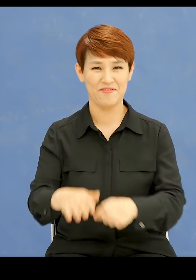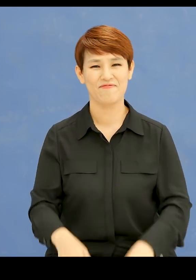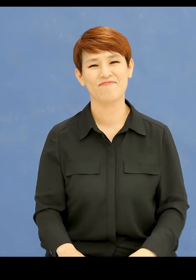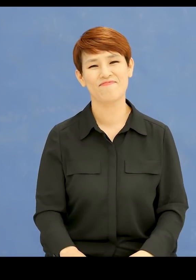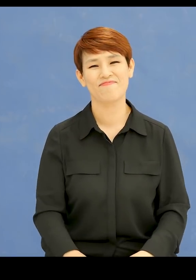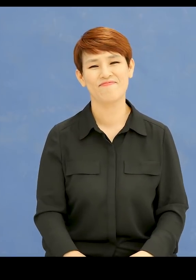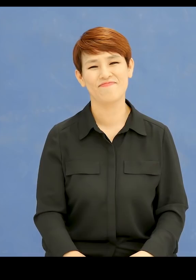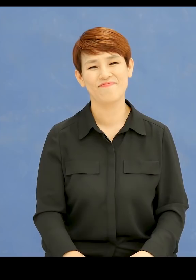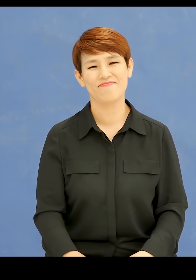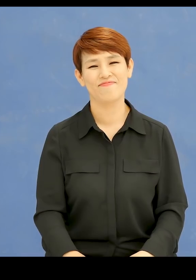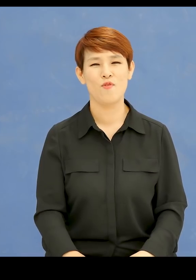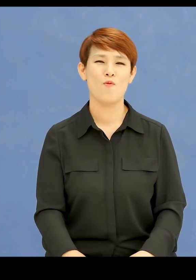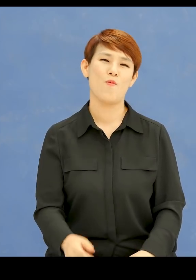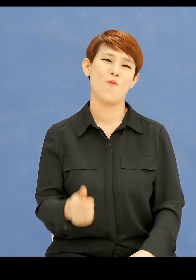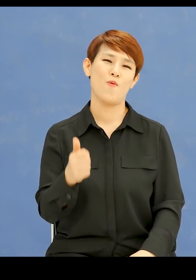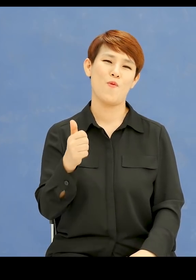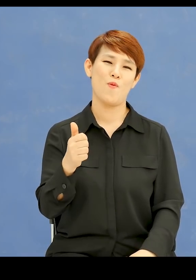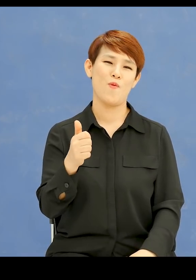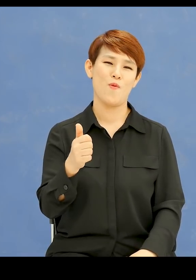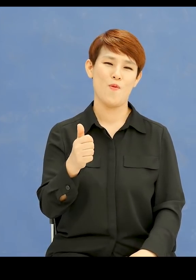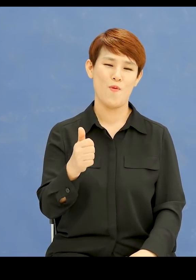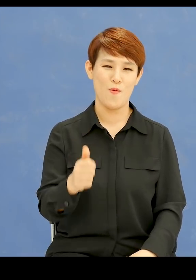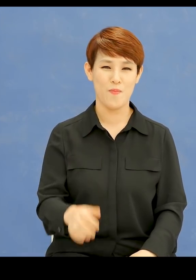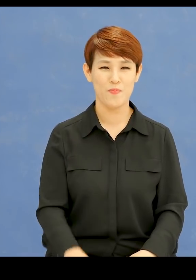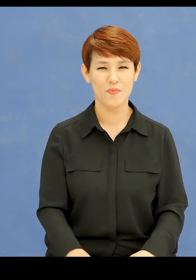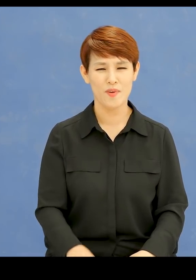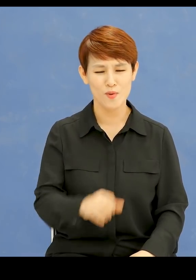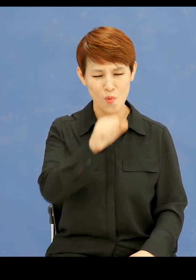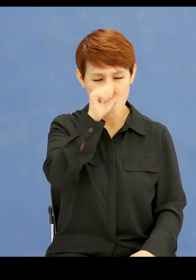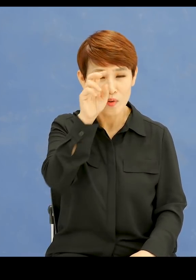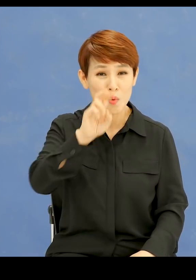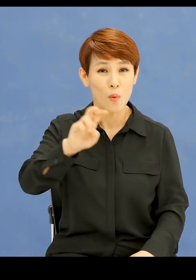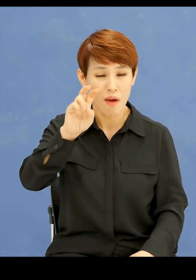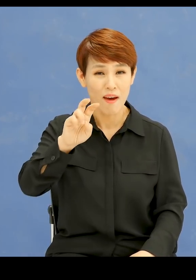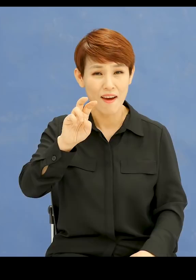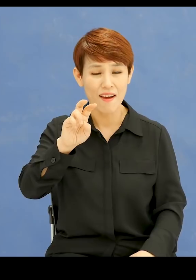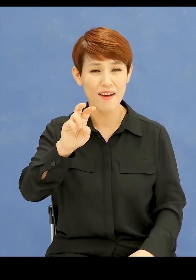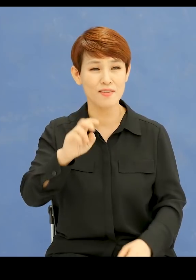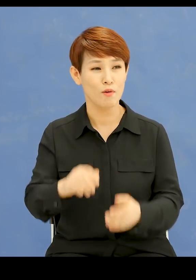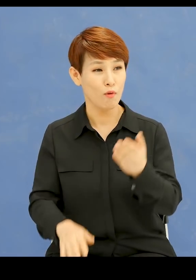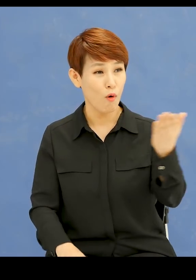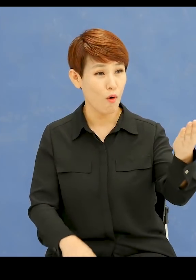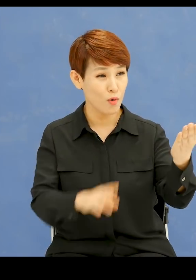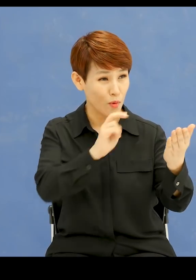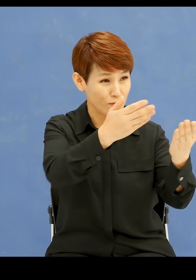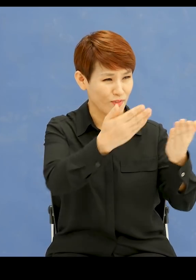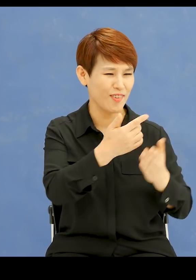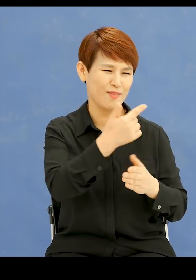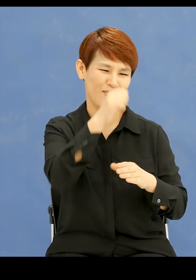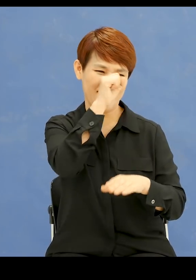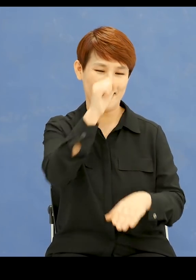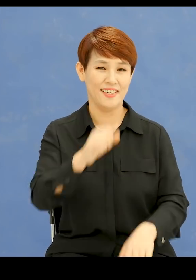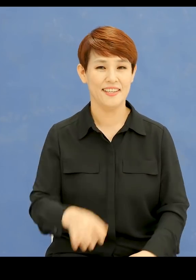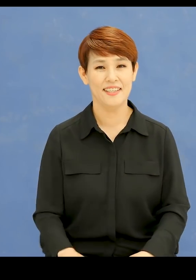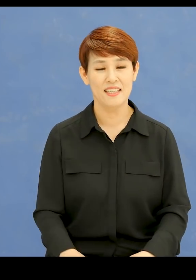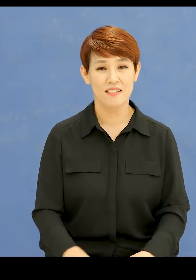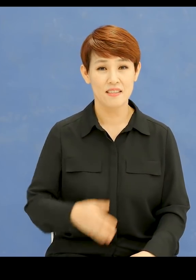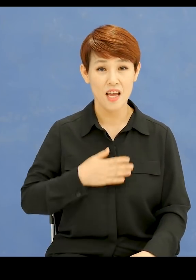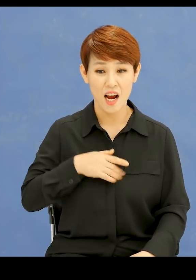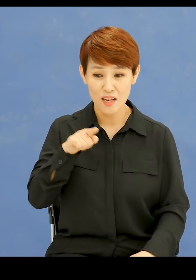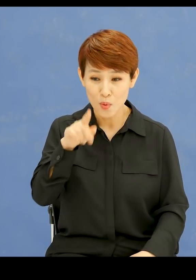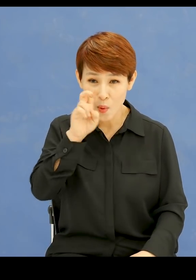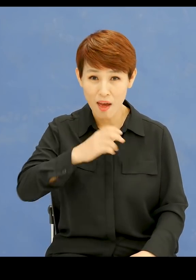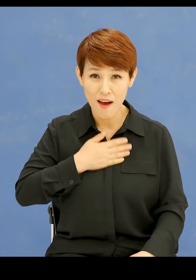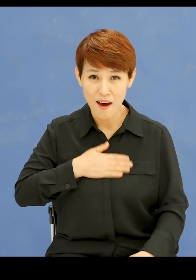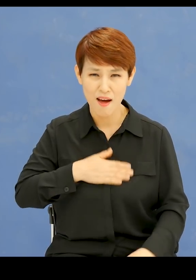사랑. 이렇게만 불러도 많은 분들이 안 그래도 좋은 노래인데 연희엘이 부르니까 진짜 좋네요. 네. 근데 사실 제가 알고